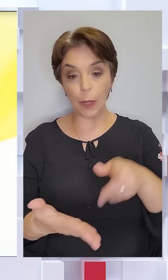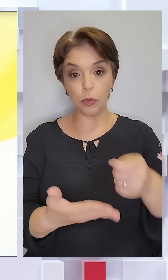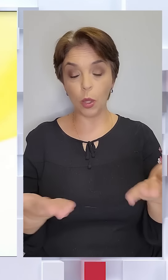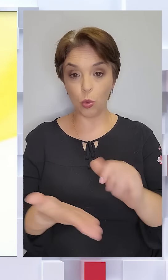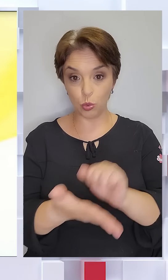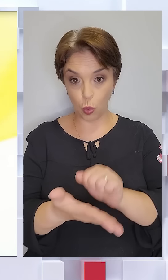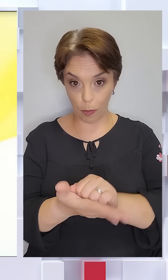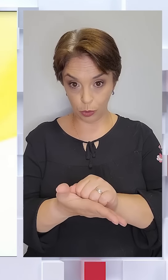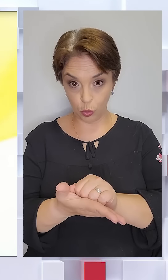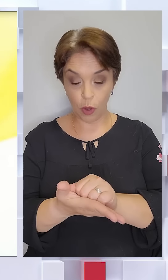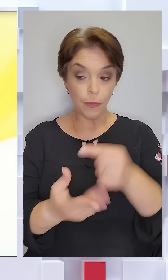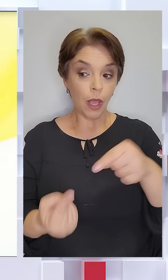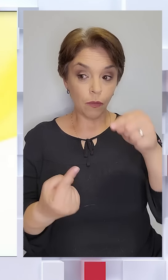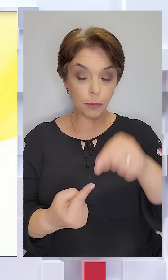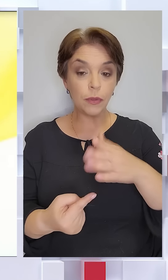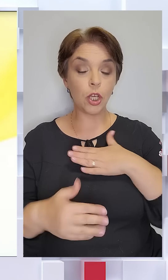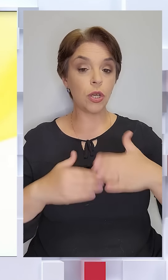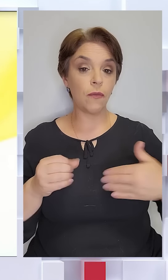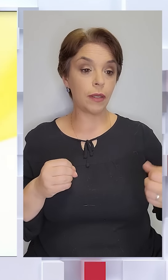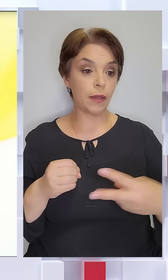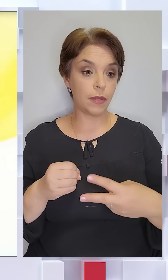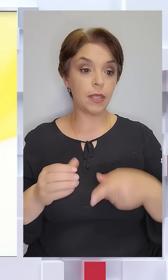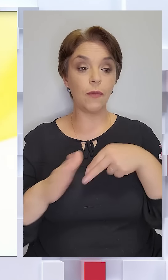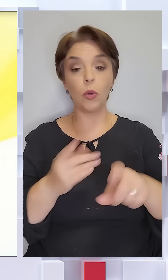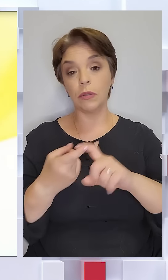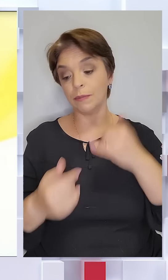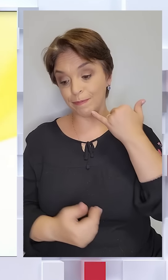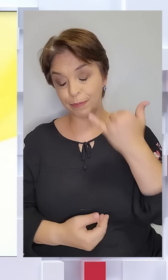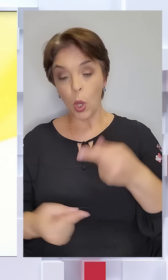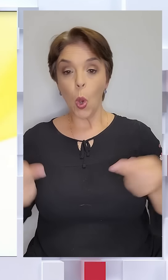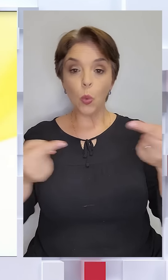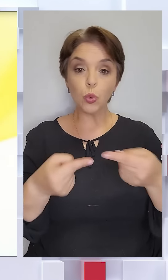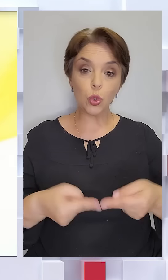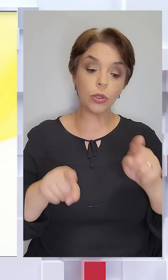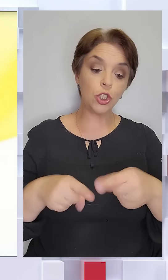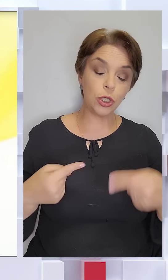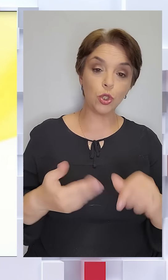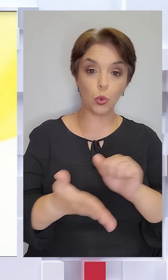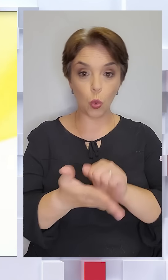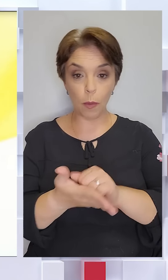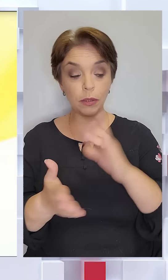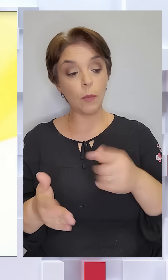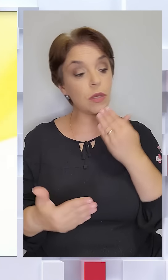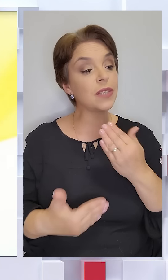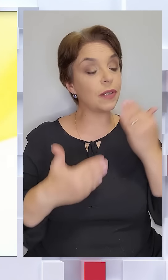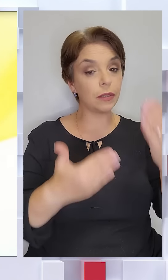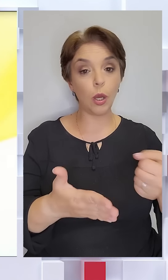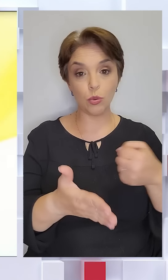якогось документу, відповідно, наші фахівці виходять на комунікацію, уточнюють ті чи інші документи, або ж звертаються